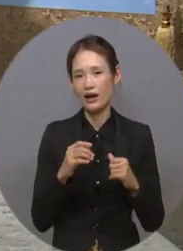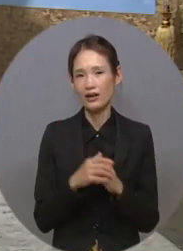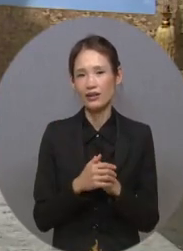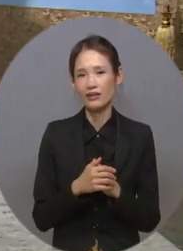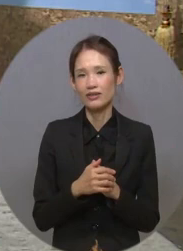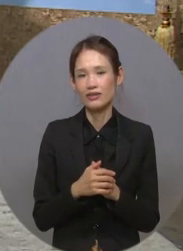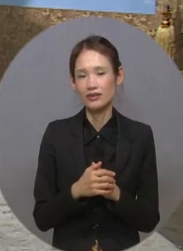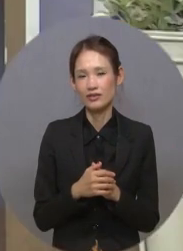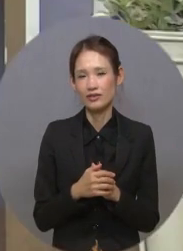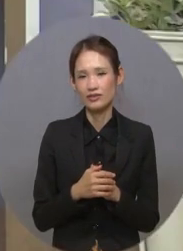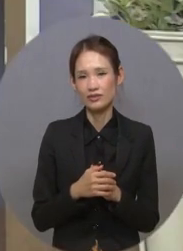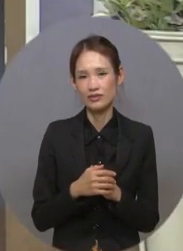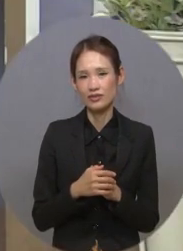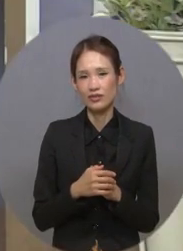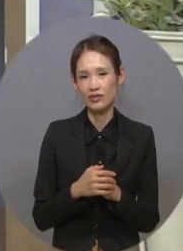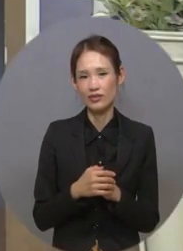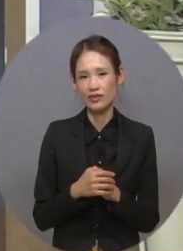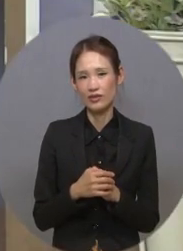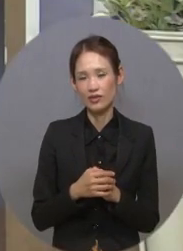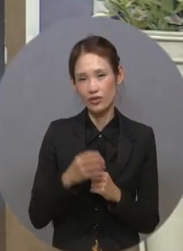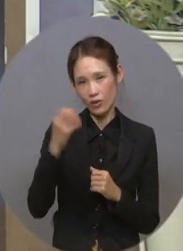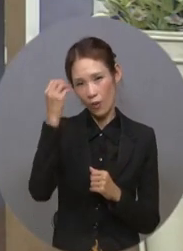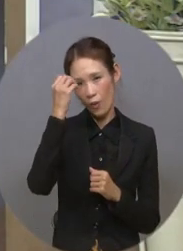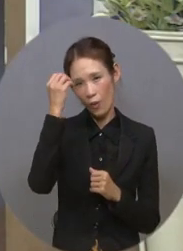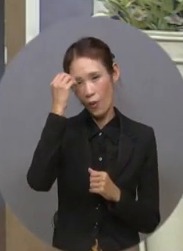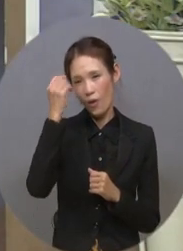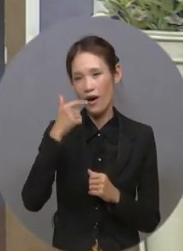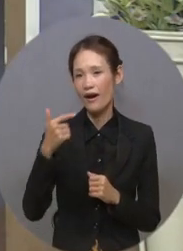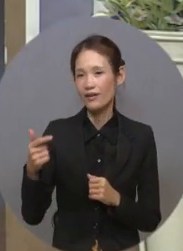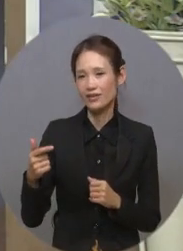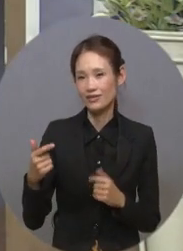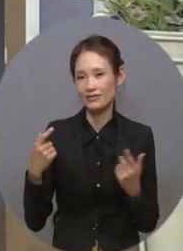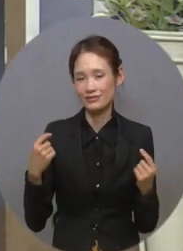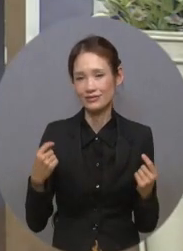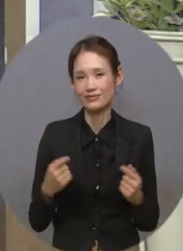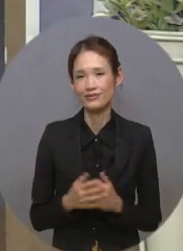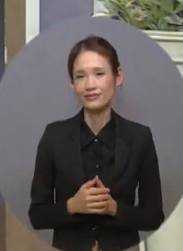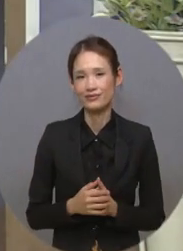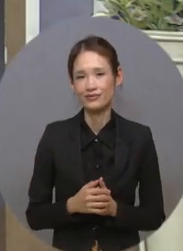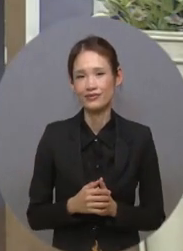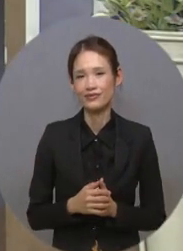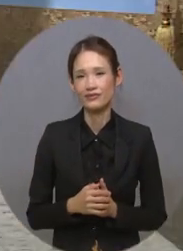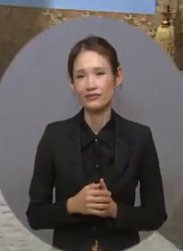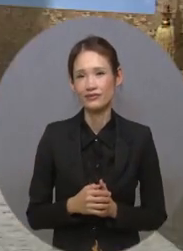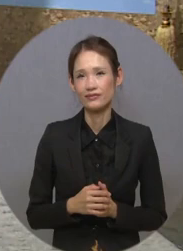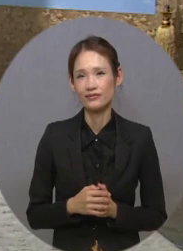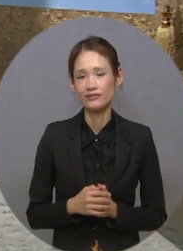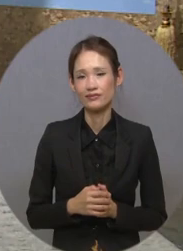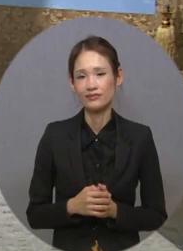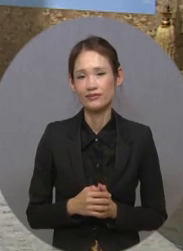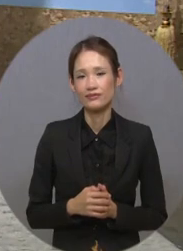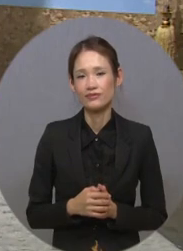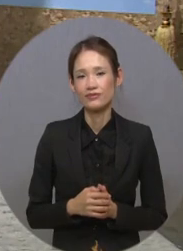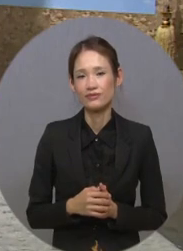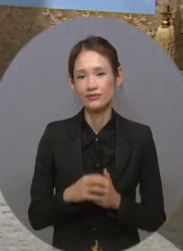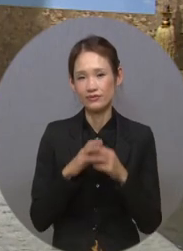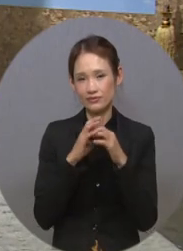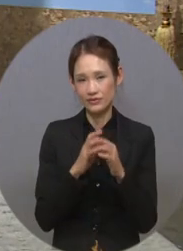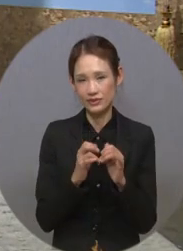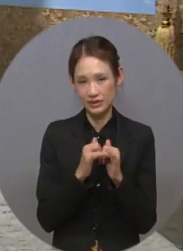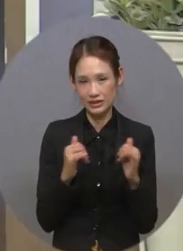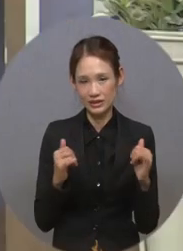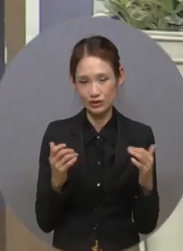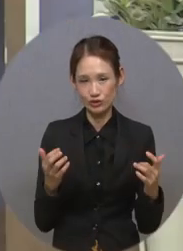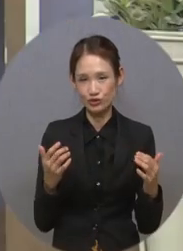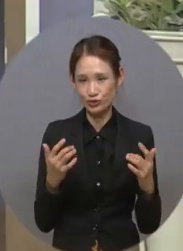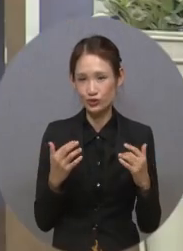명이 네. 더해지게 된다면 네, 네, 네, 네. 굉장히 어마어마하게 커질 네. 것 같은데요. 네. 양주에 계속해서 좀 인구